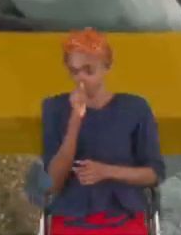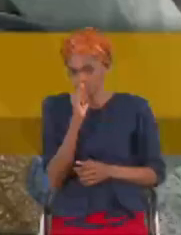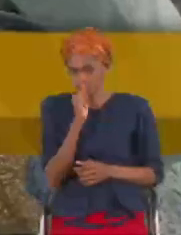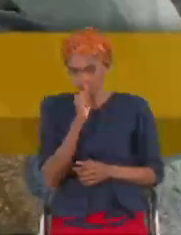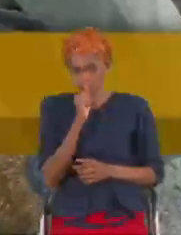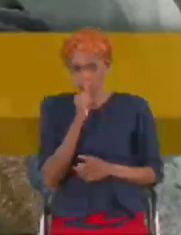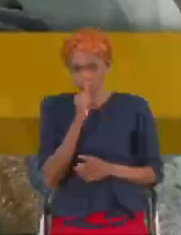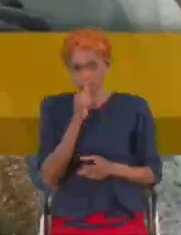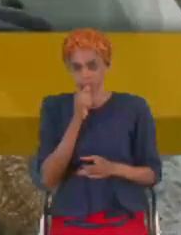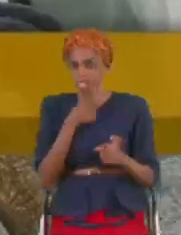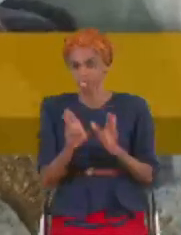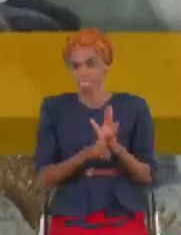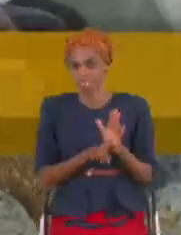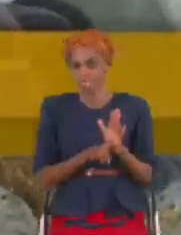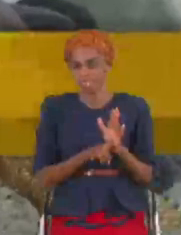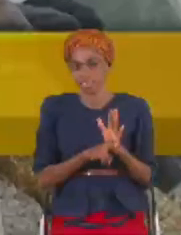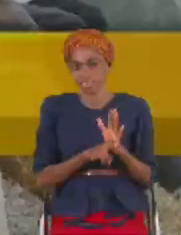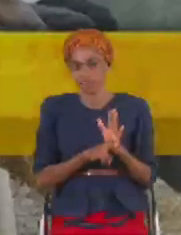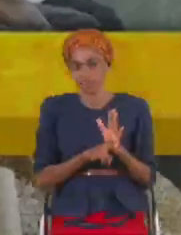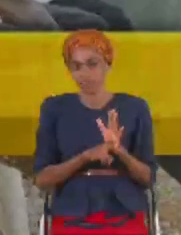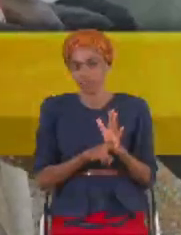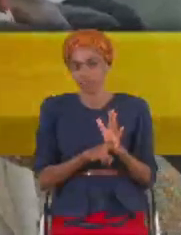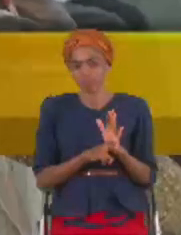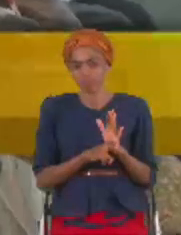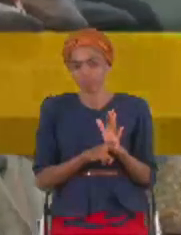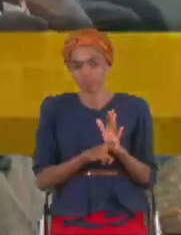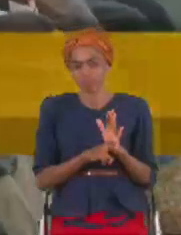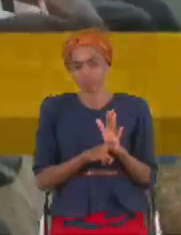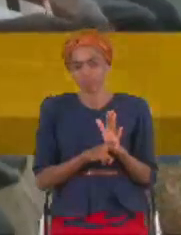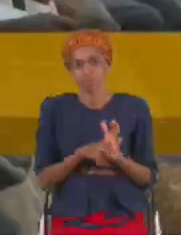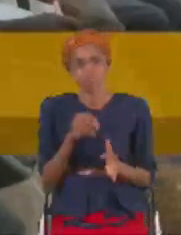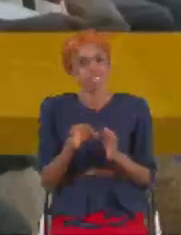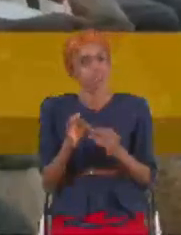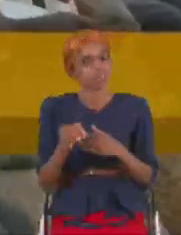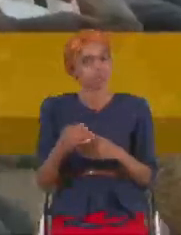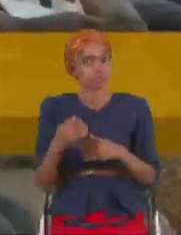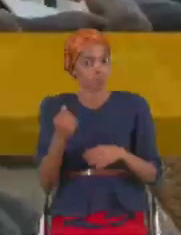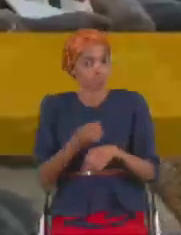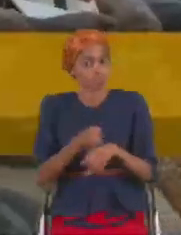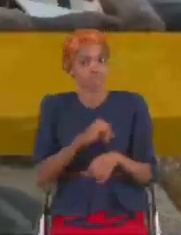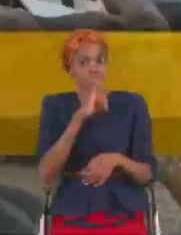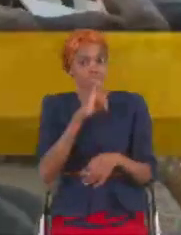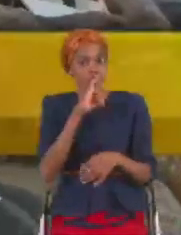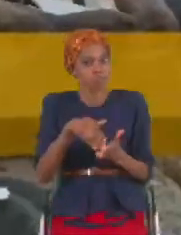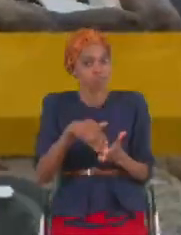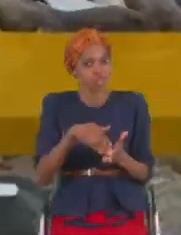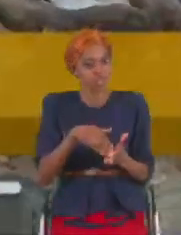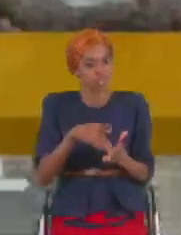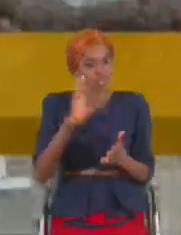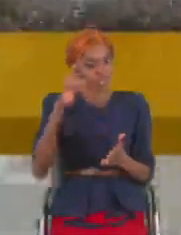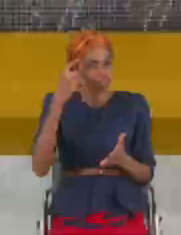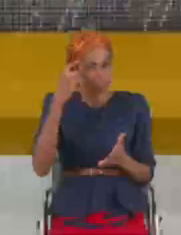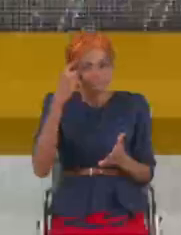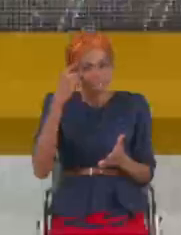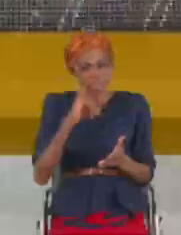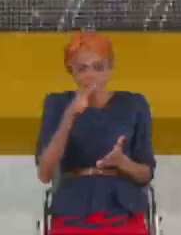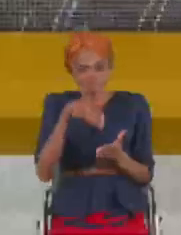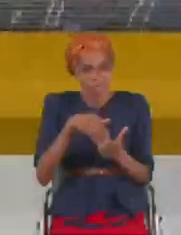bon soldat de jésus christ si ta couleur verte et barral un faible c'est ton esprit un